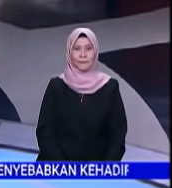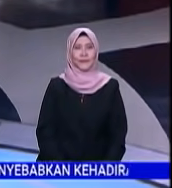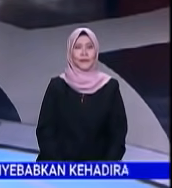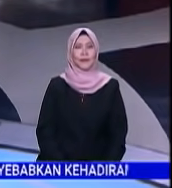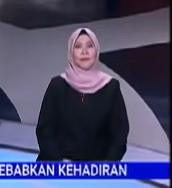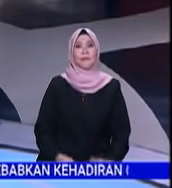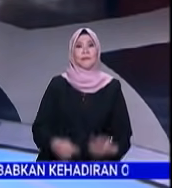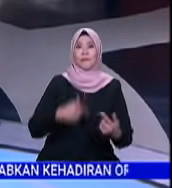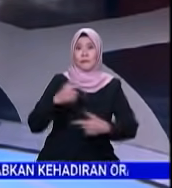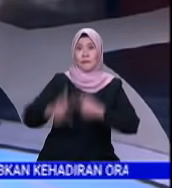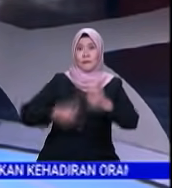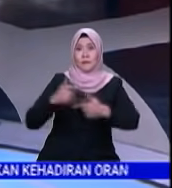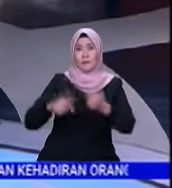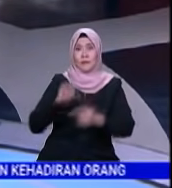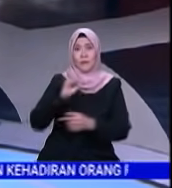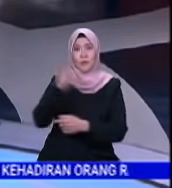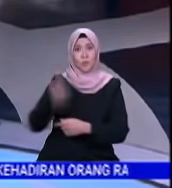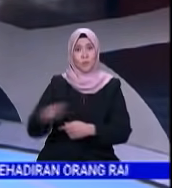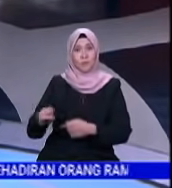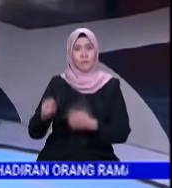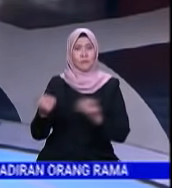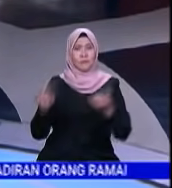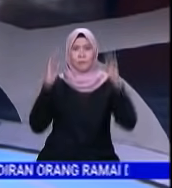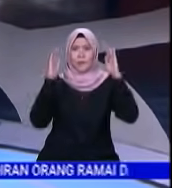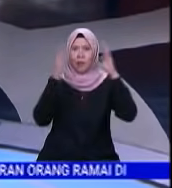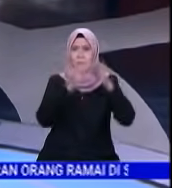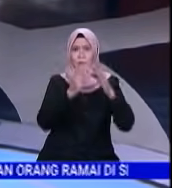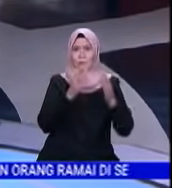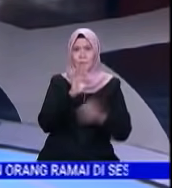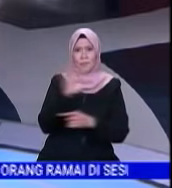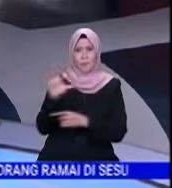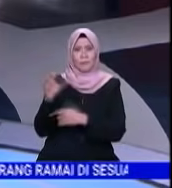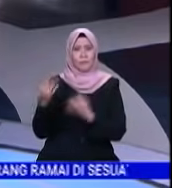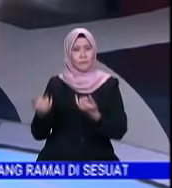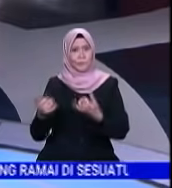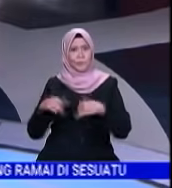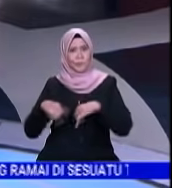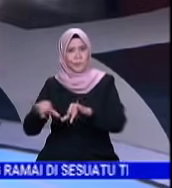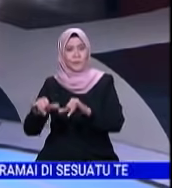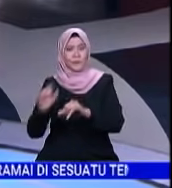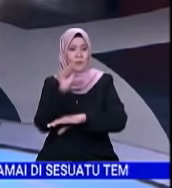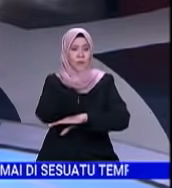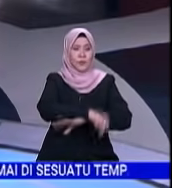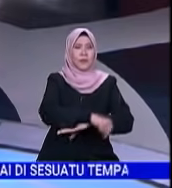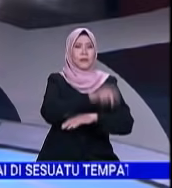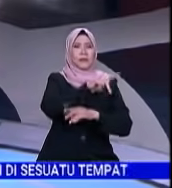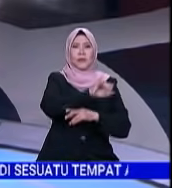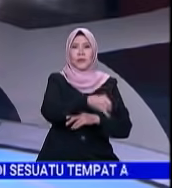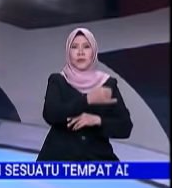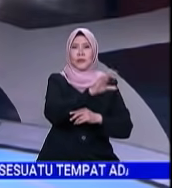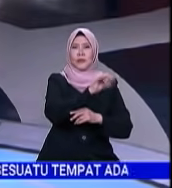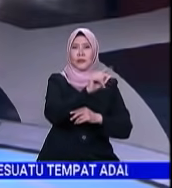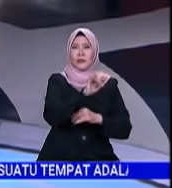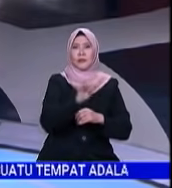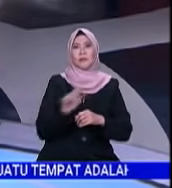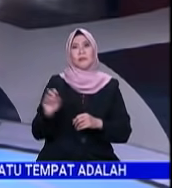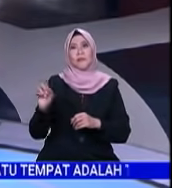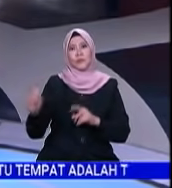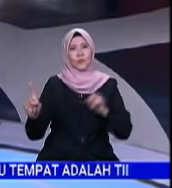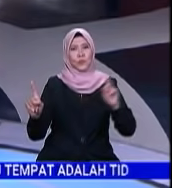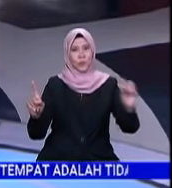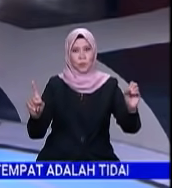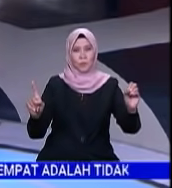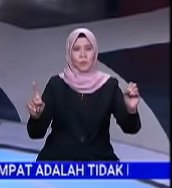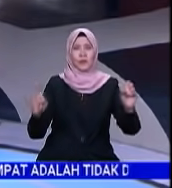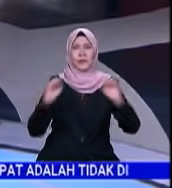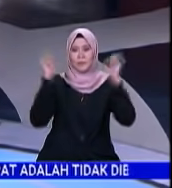aksi Liga Super, Sri Pahang FC menamatkan badi dua siri berturut-turut selepas menewaskan PJ City FC 1-0 di